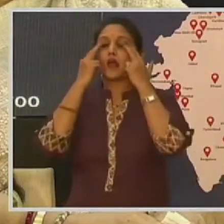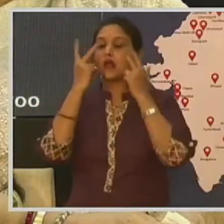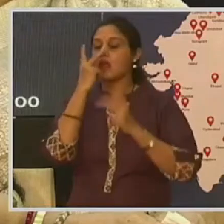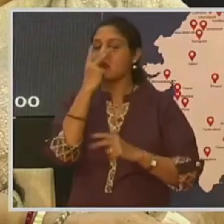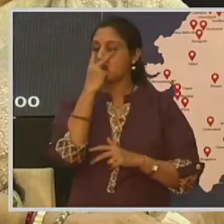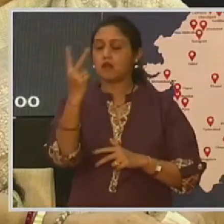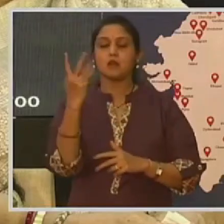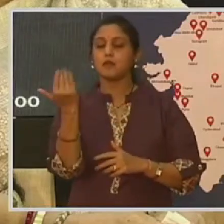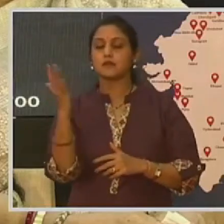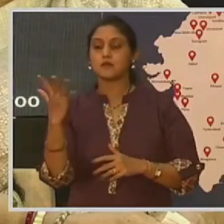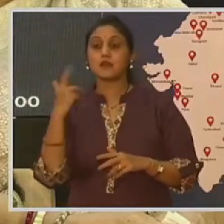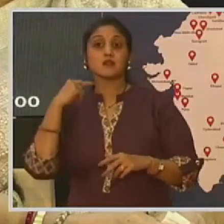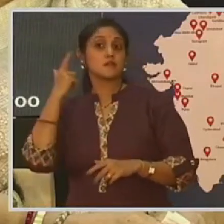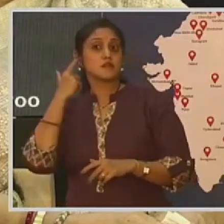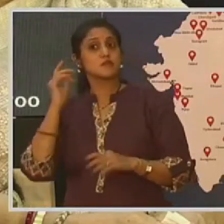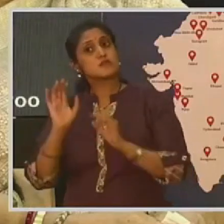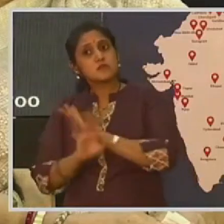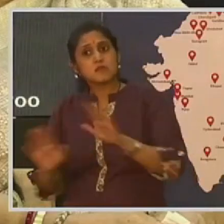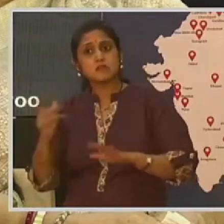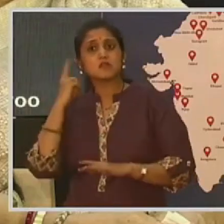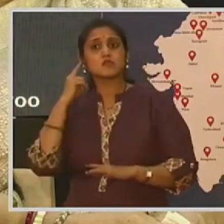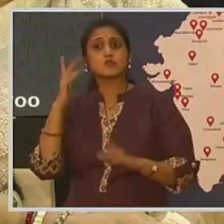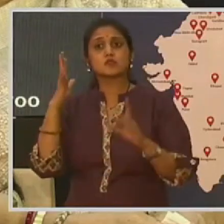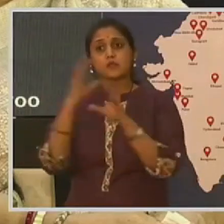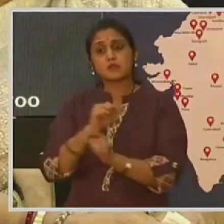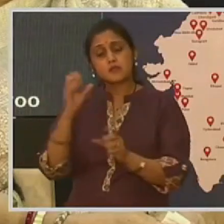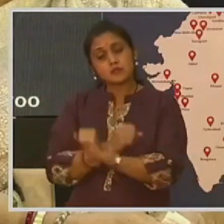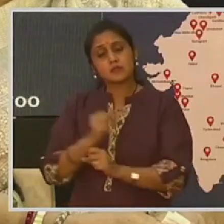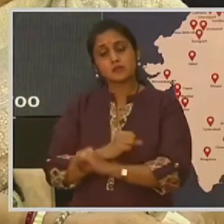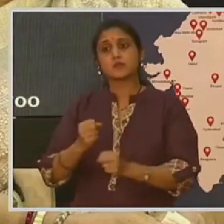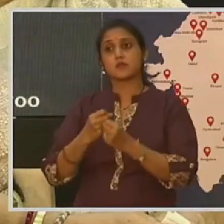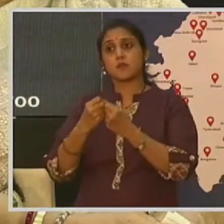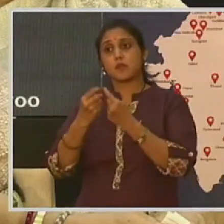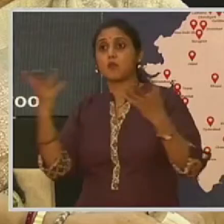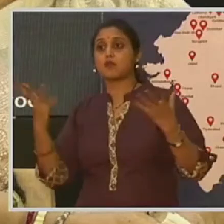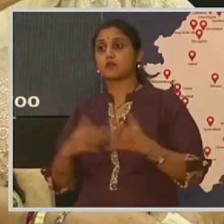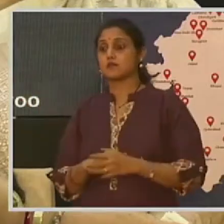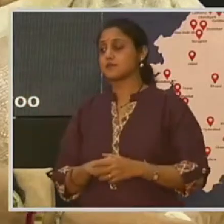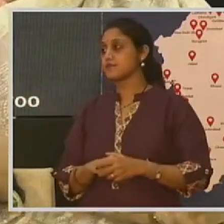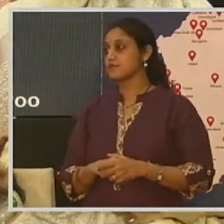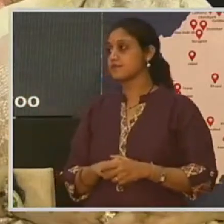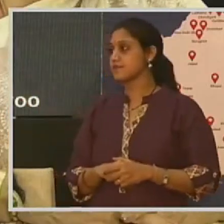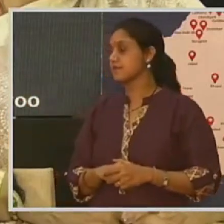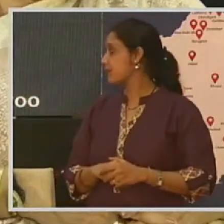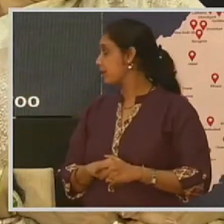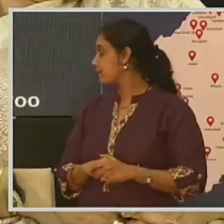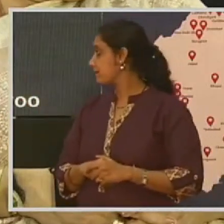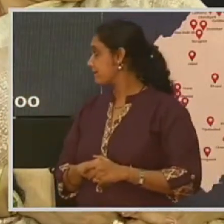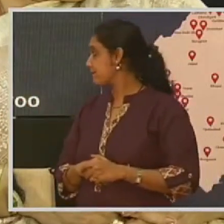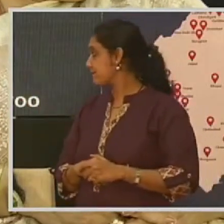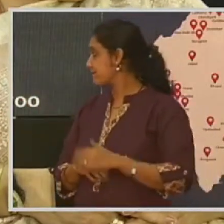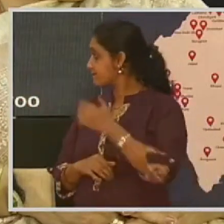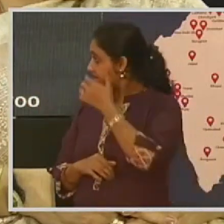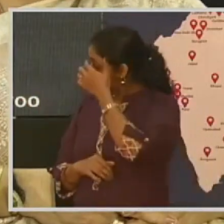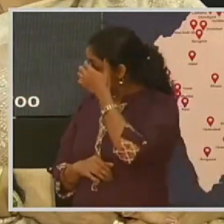अबाउट द एक्सेसिबिलिटी, देयर इज़ एन एप्लीकेशन विच इज़ कॉल्ड नोवाफ्लिक्स, जो